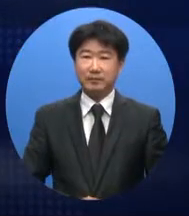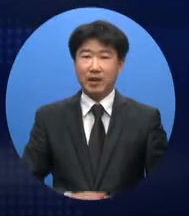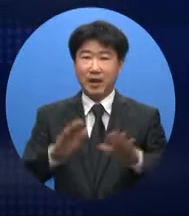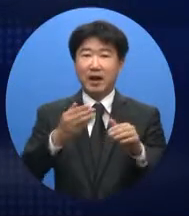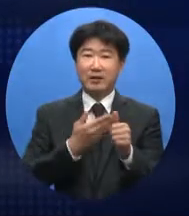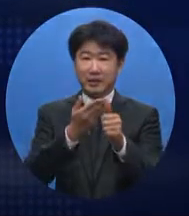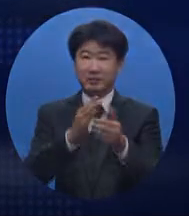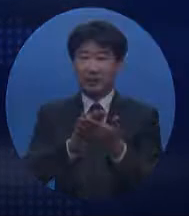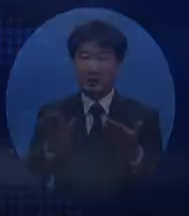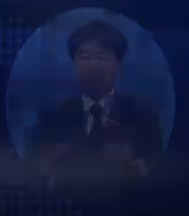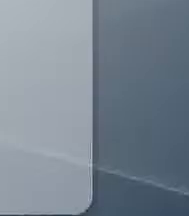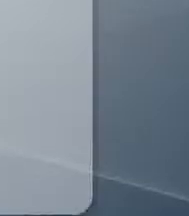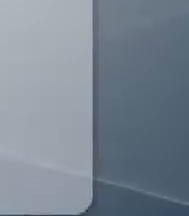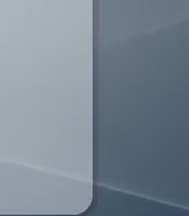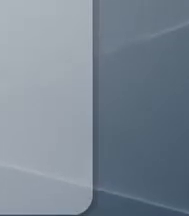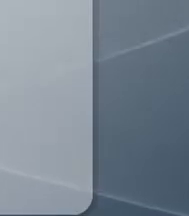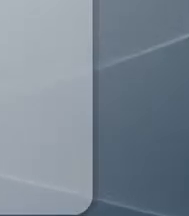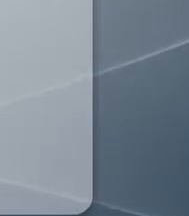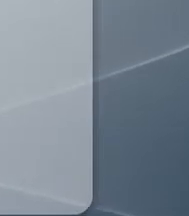이어서 알림마당입니다.